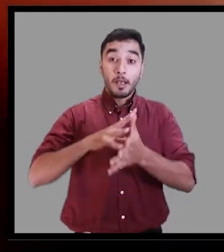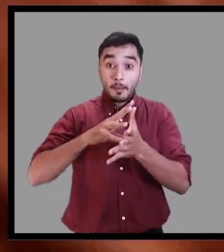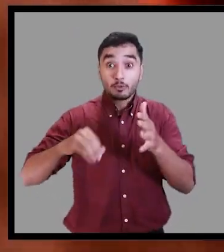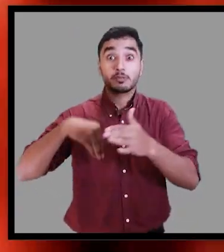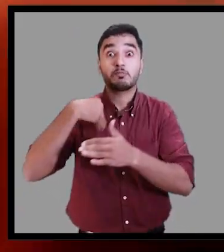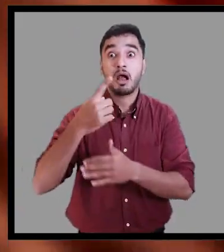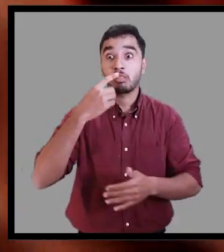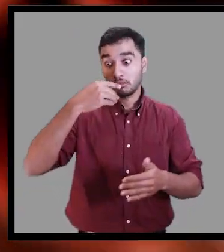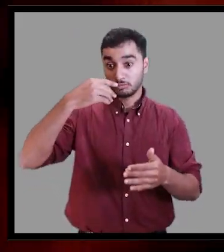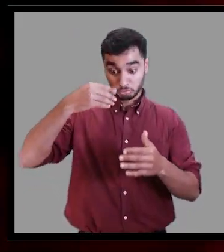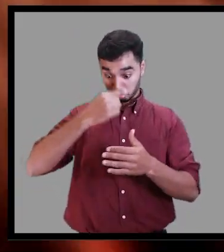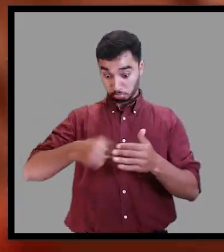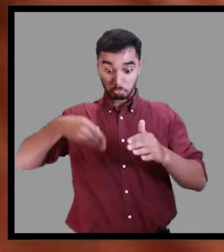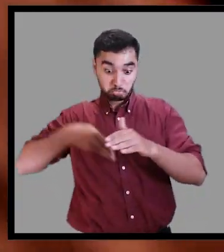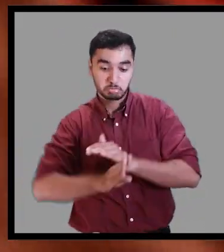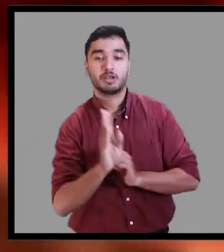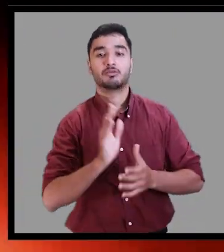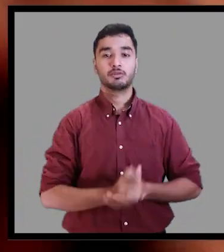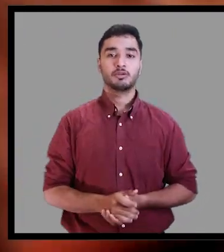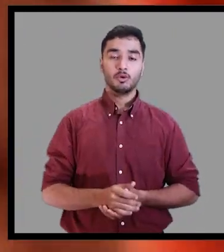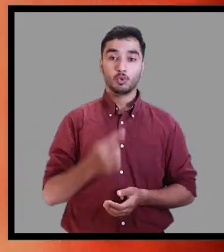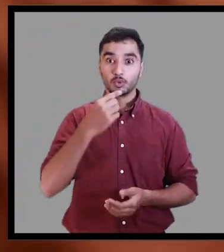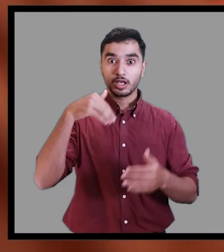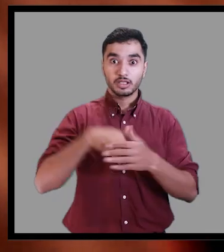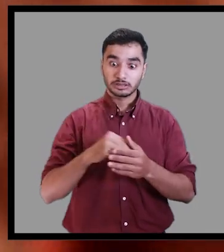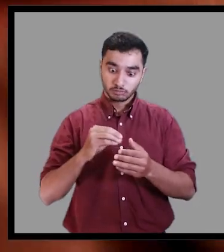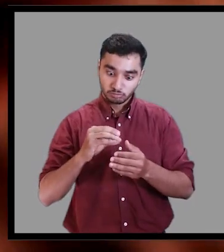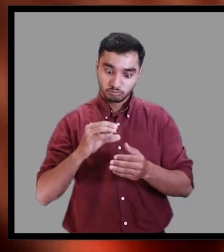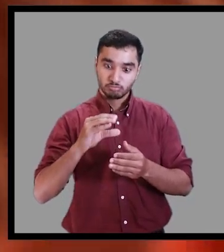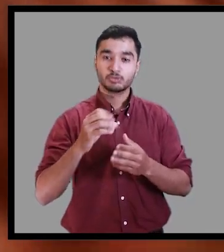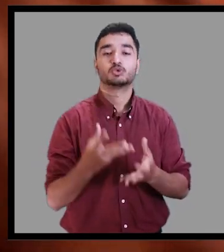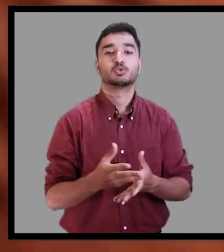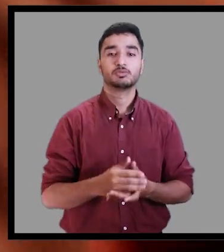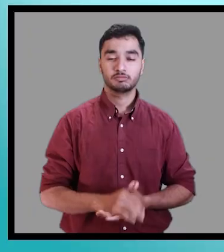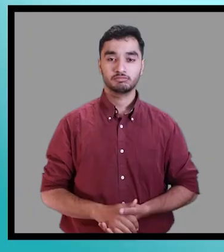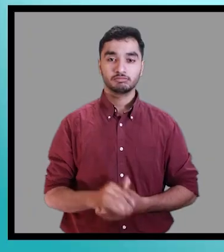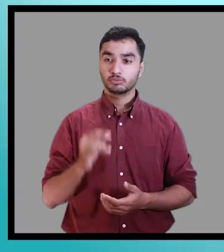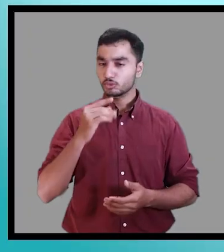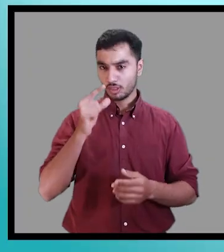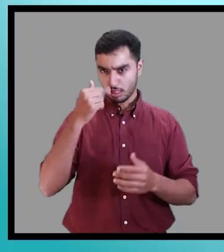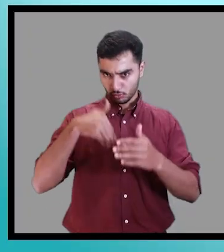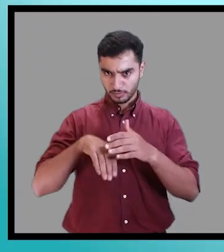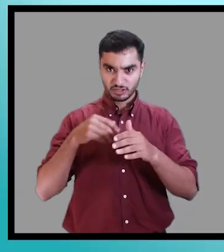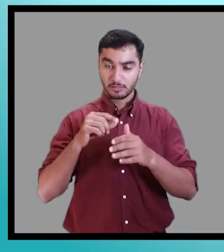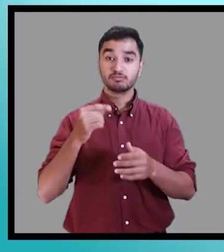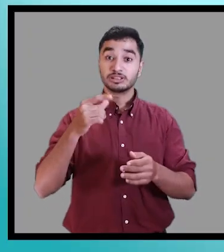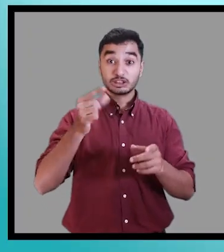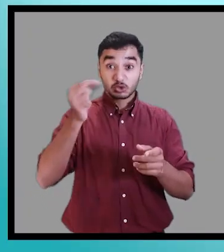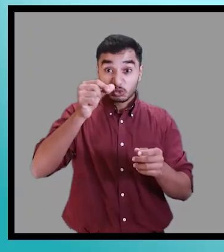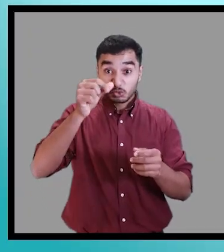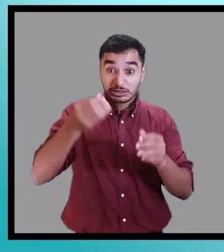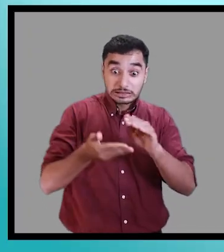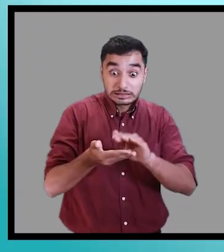से एब्जॉर्ब होते हैं तो खून में जाते हैं और खून में इन सब के लेवल्स आहिस्ता आहिस्ता बढ़ते हैं। जब खून में कार्बोहाइड्रेट की वजह